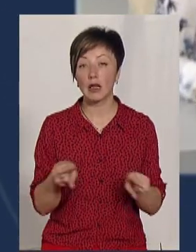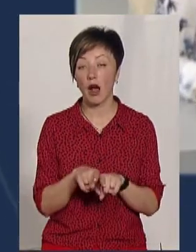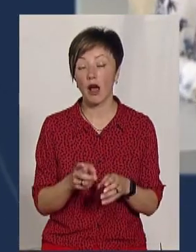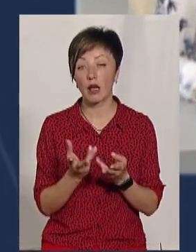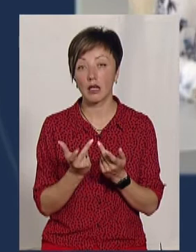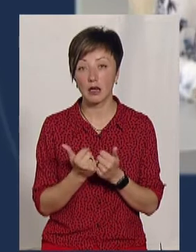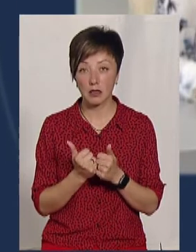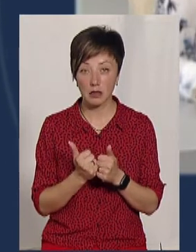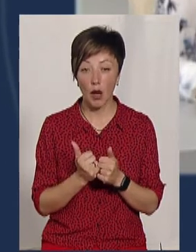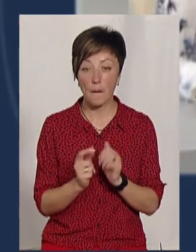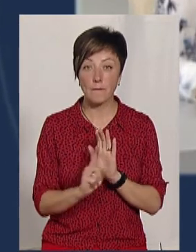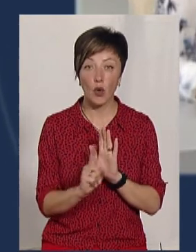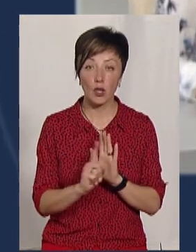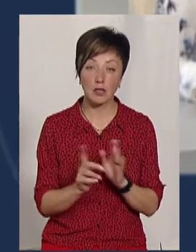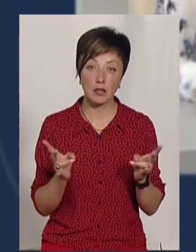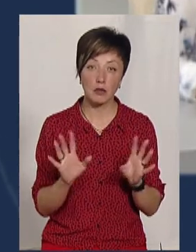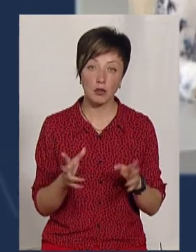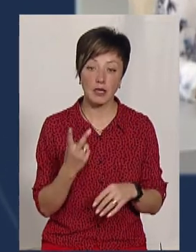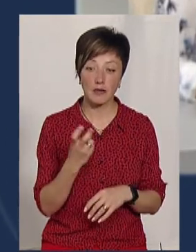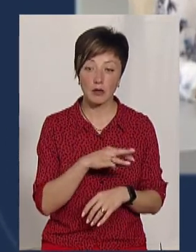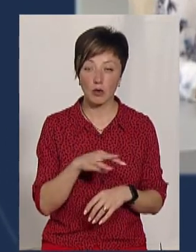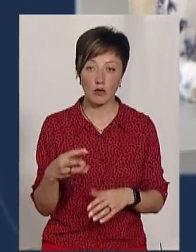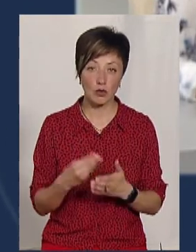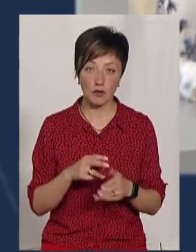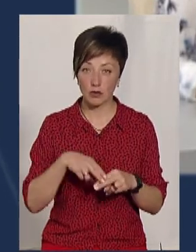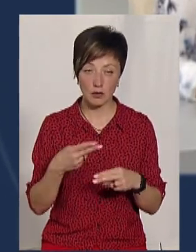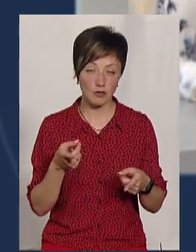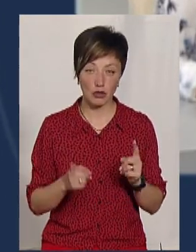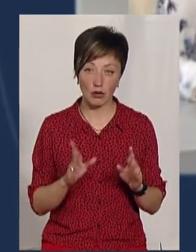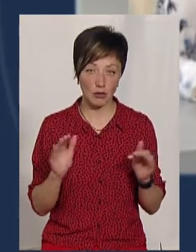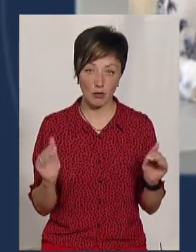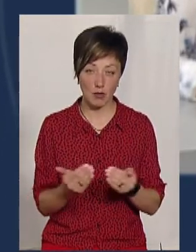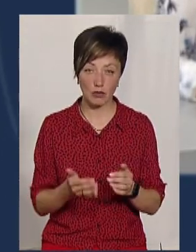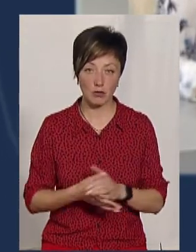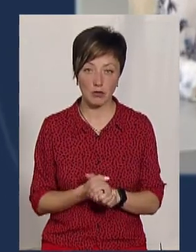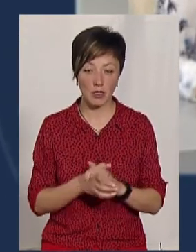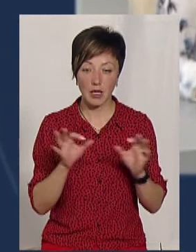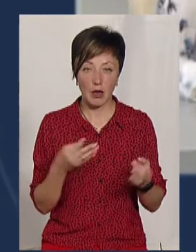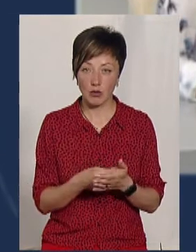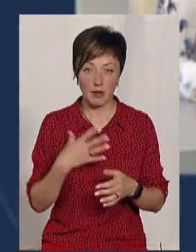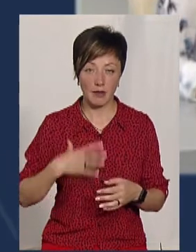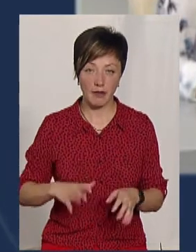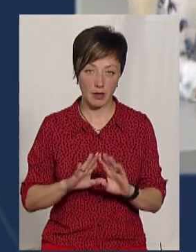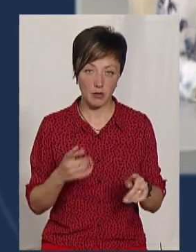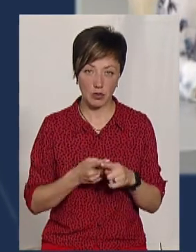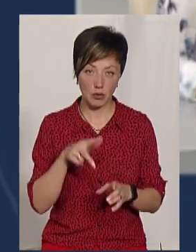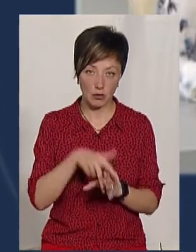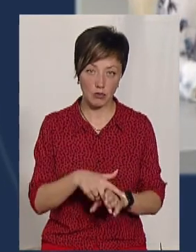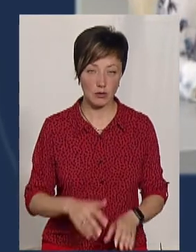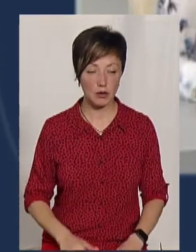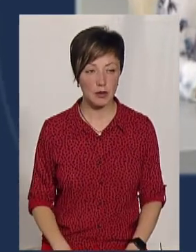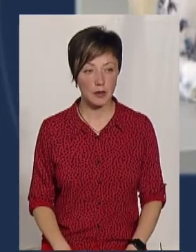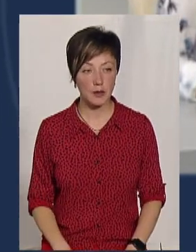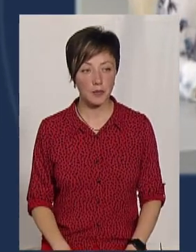буде така кількість поїздок, що треба буде 200 мільйонів з бюджету відшкодовувати, звичайно, що жодний бюджет не витримає такі